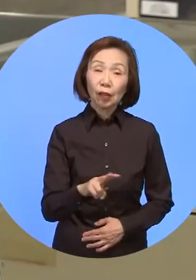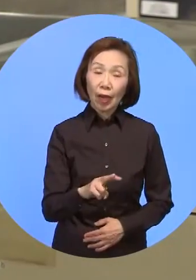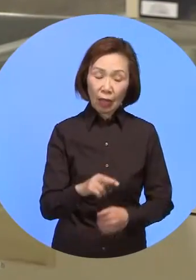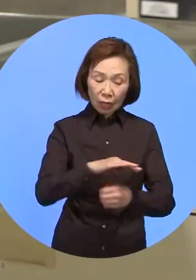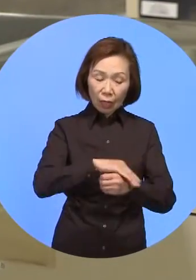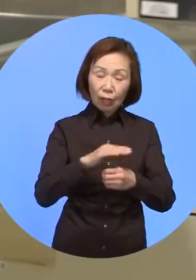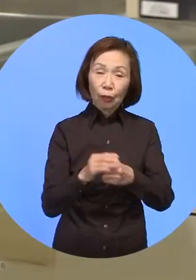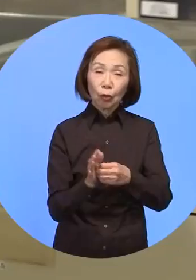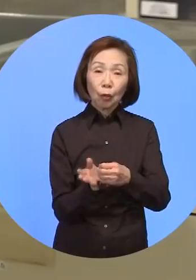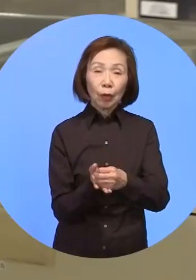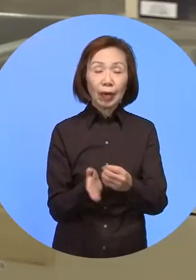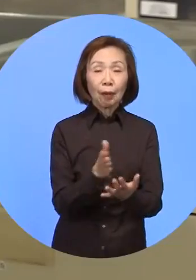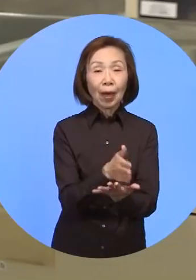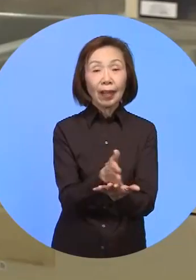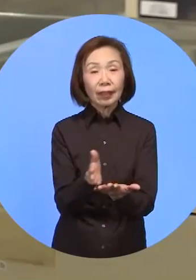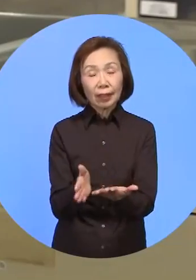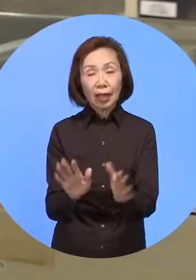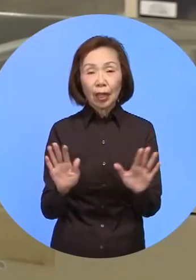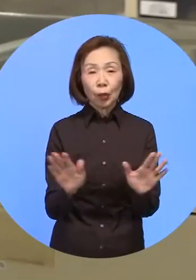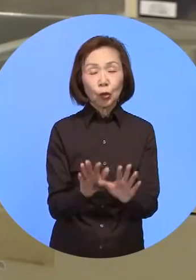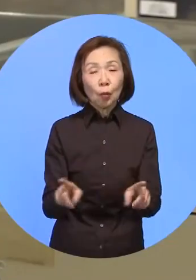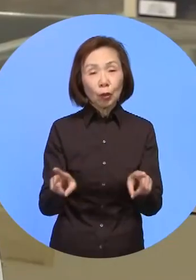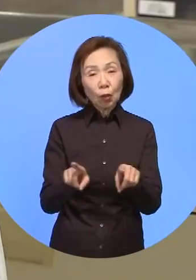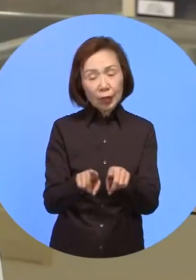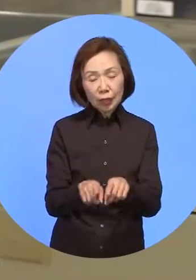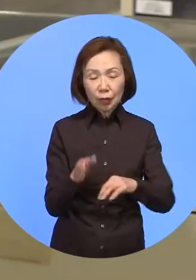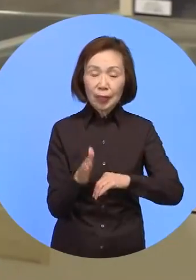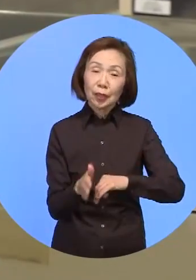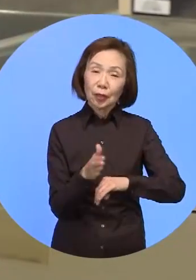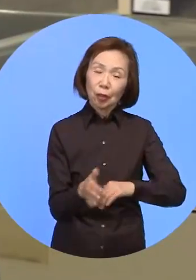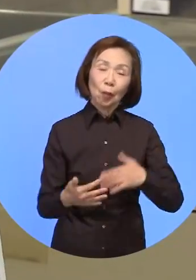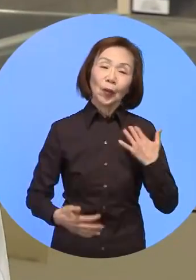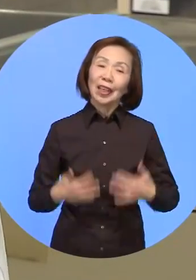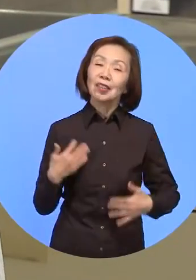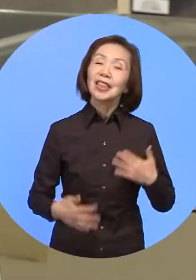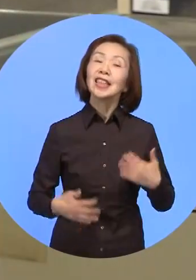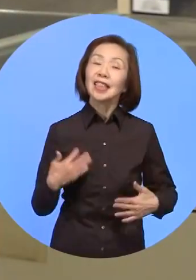もたくさんあって奥様と一緒に作っていくのも楽しいでしょうね。